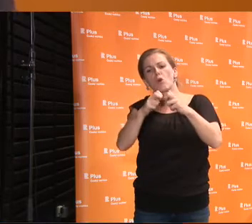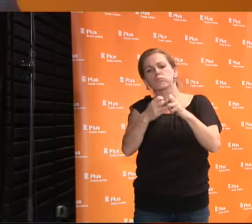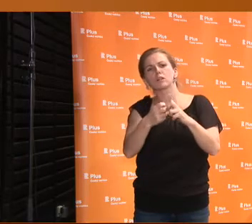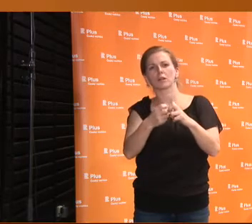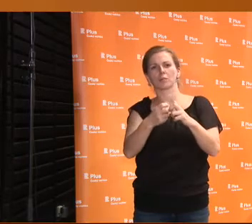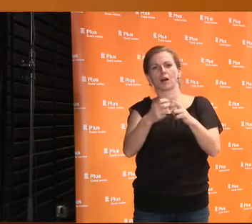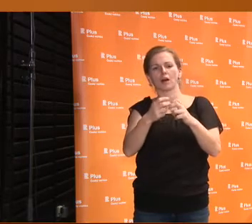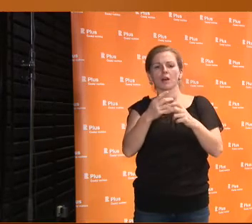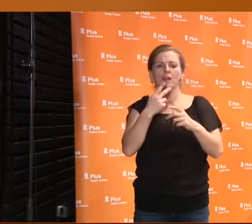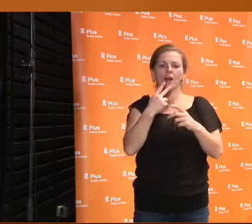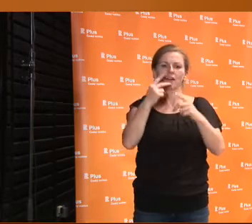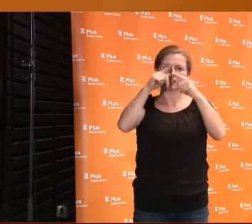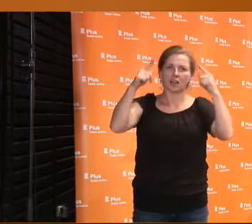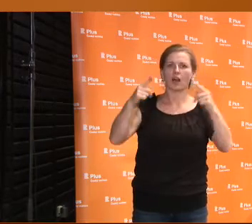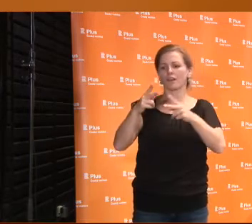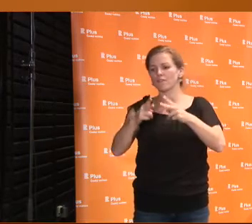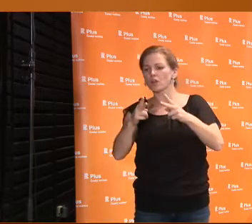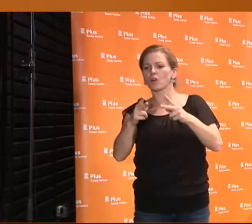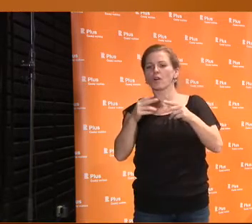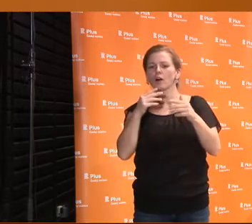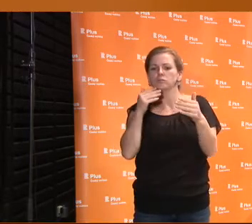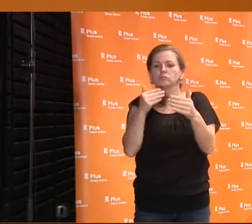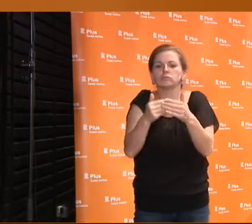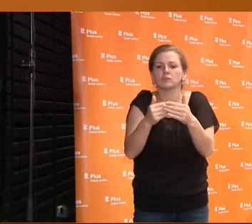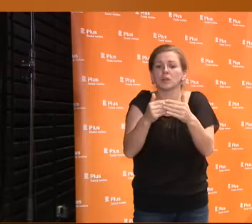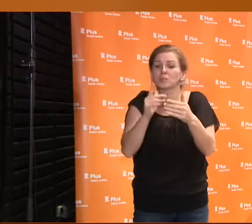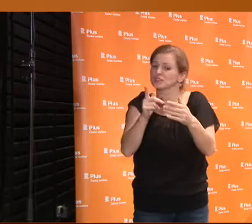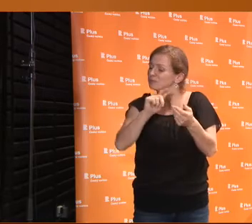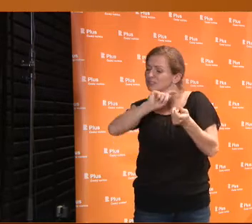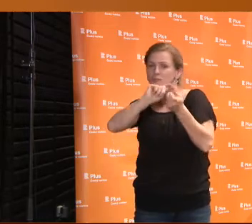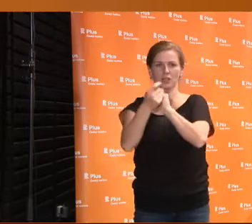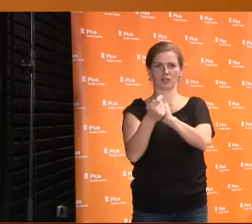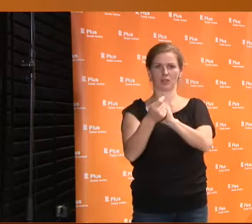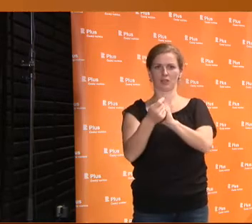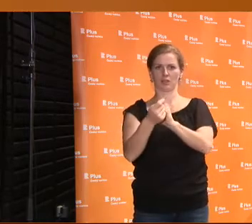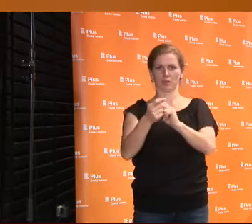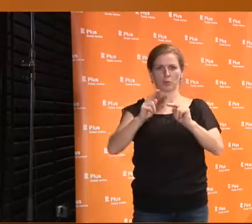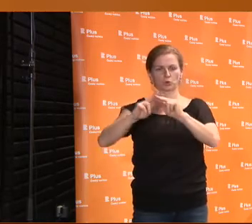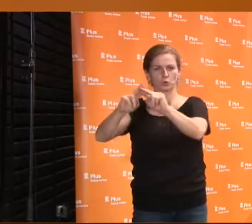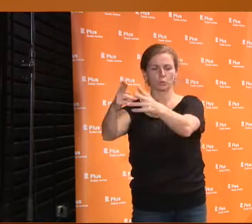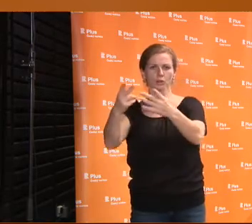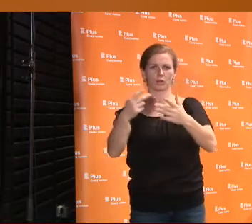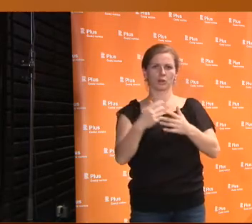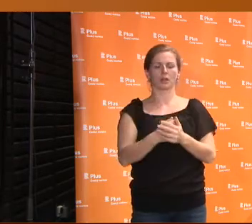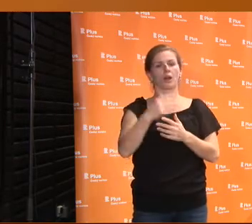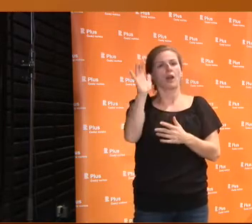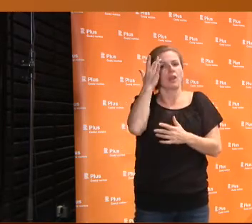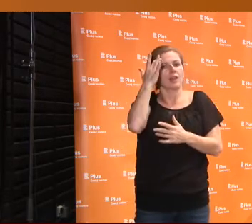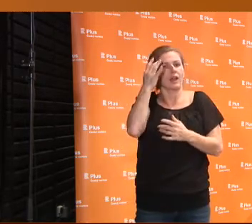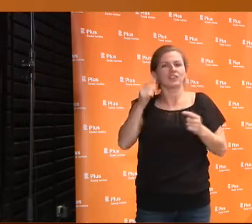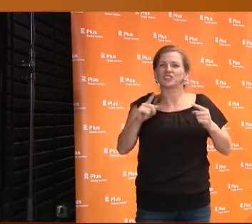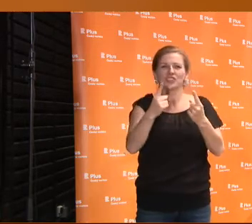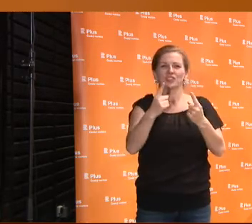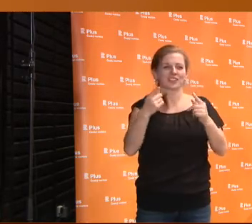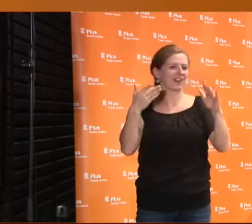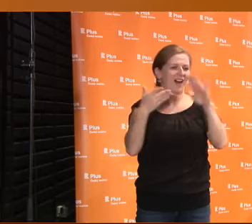výchově samotné. Já tady mám poznámku v tom, že my třeba nebudeme, naše intelektuální činnost nebude tak jednoduše nahraditelná kreativní